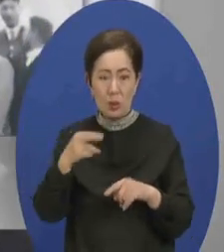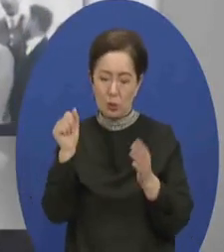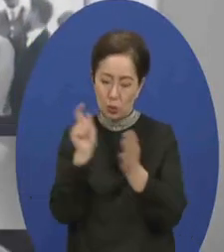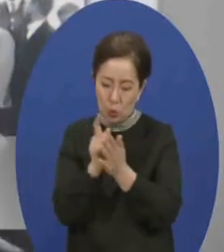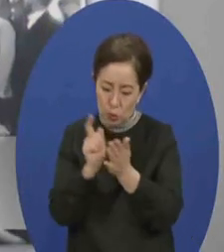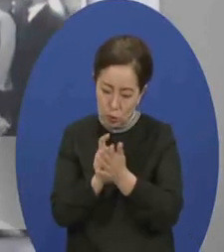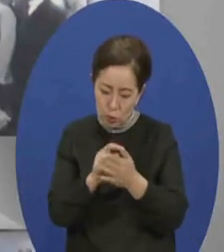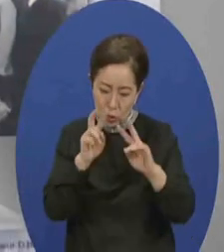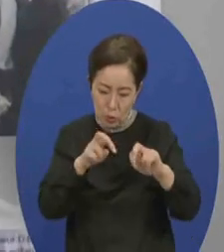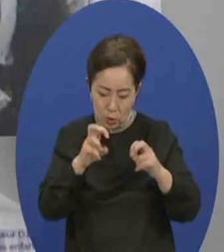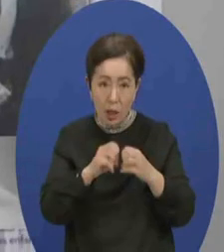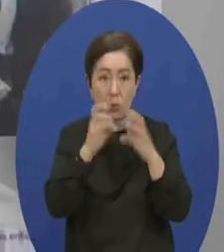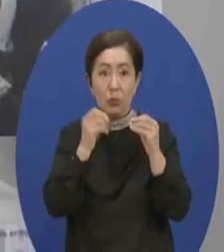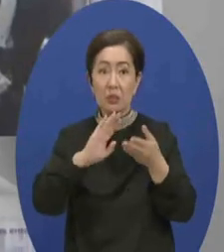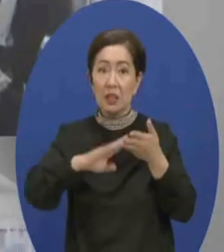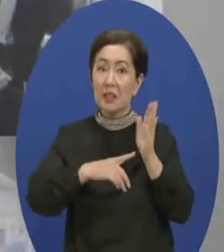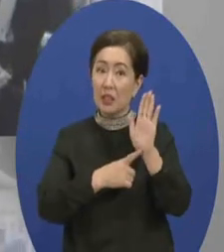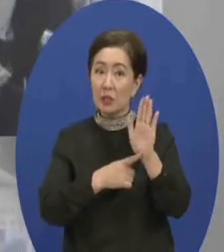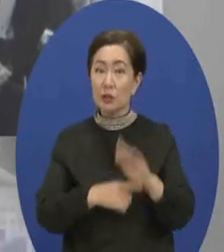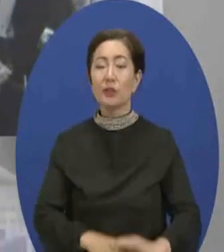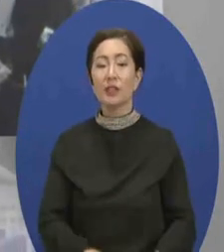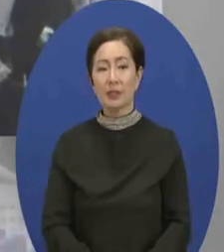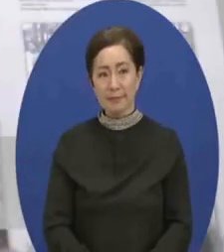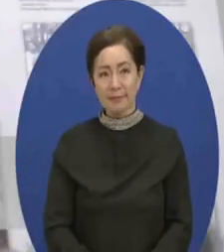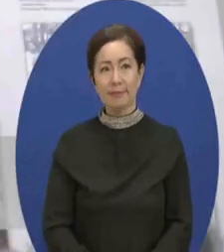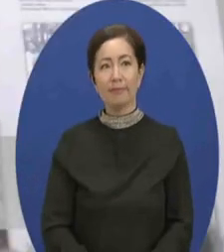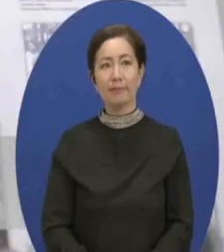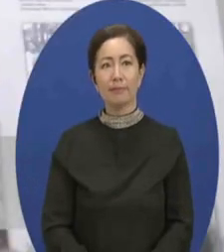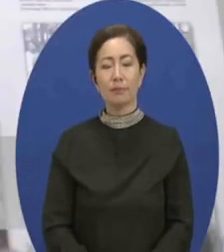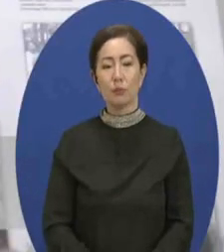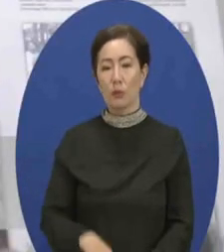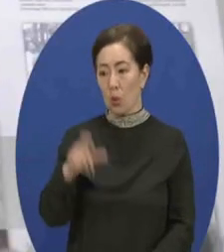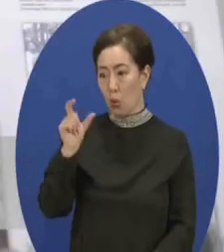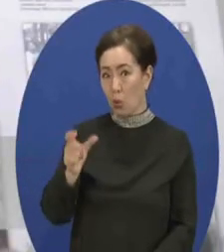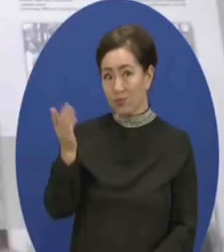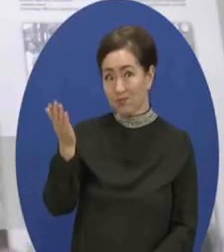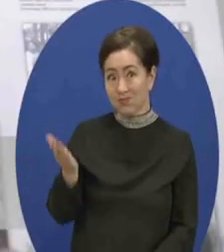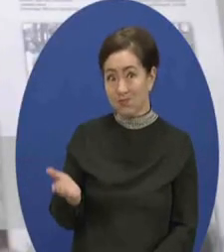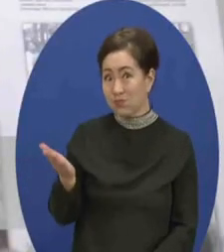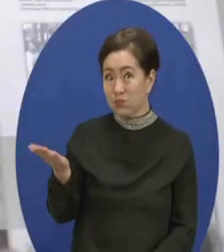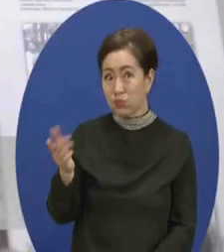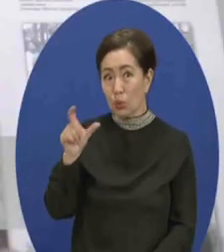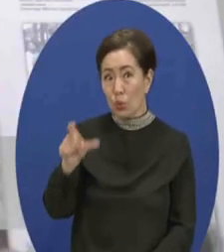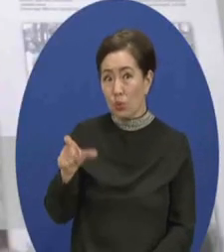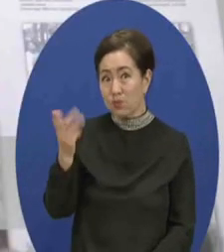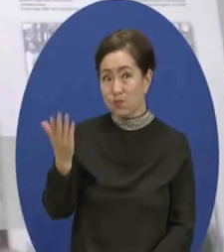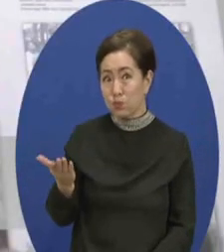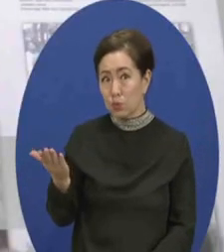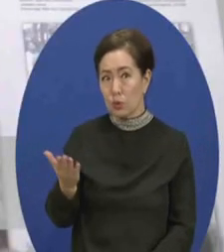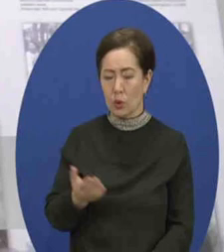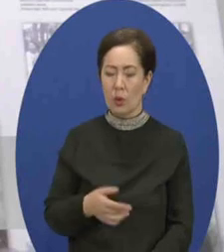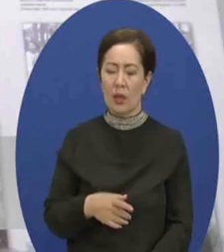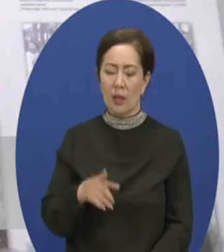хэдэн чухал судалгааны бүтээлүүдийг танилцууллаа. Энэ хүн бол одоо зөвхөн